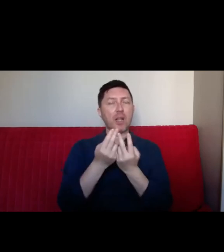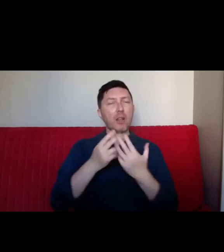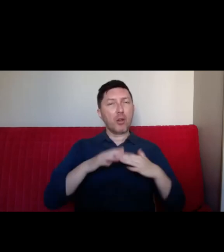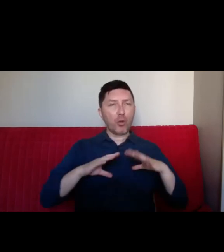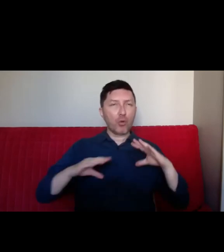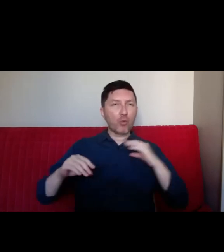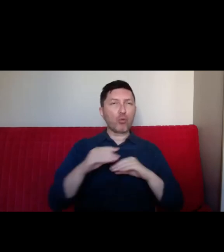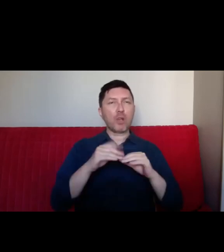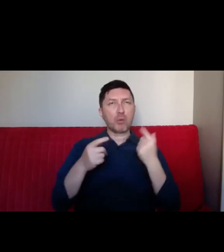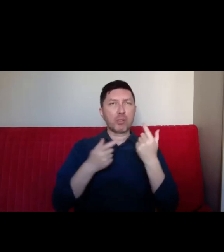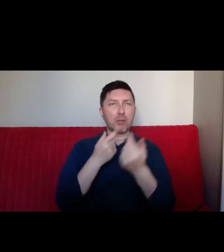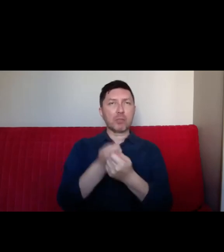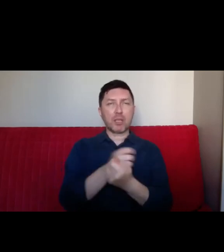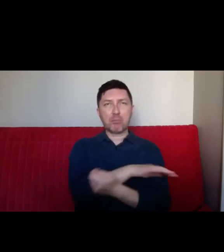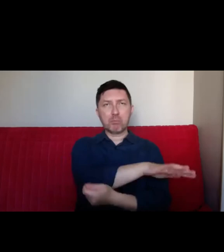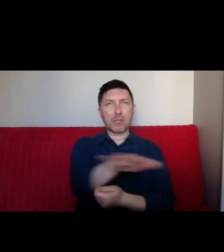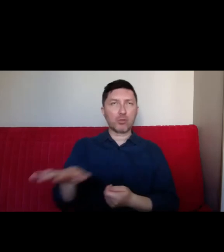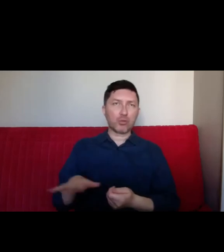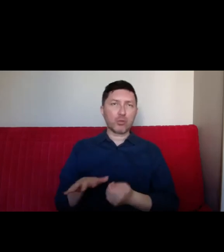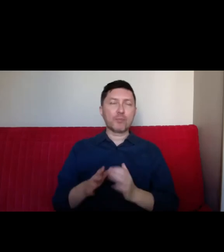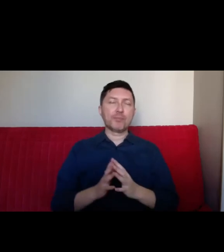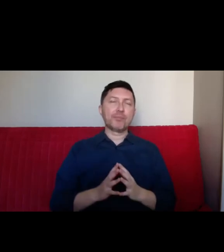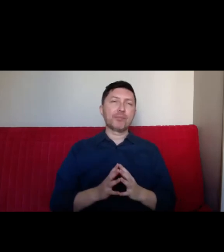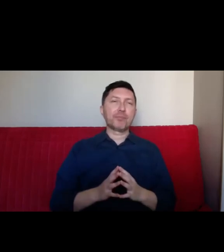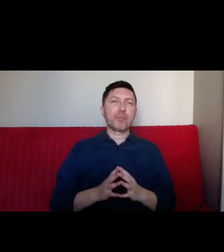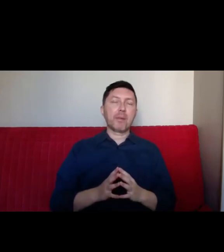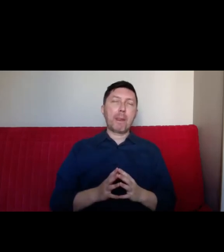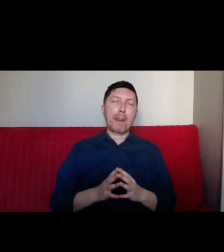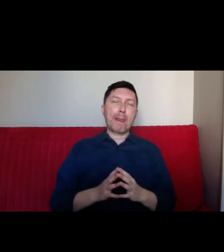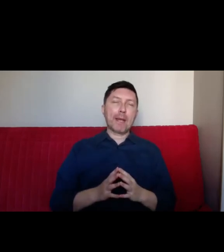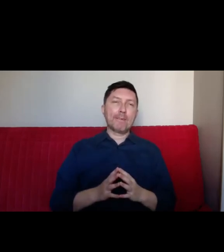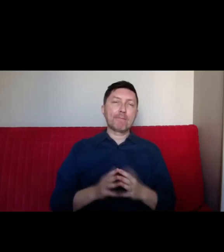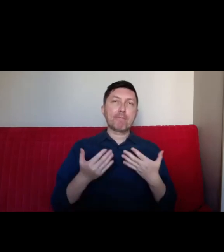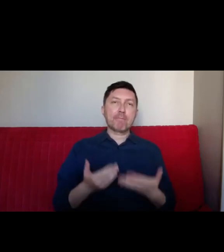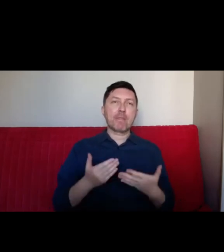Okay, I would like now to go to our next speaker,